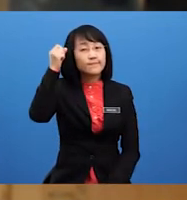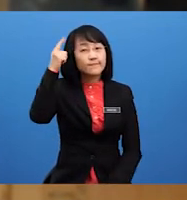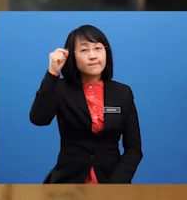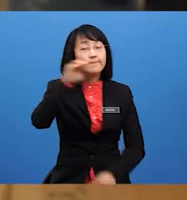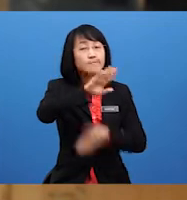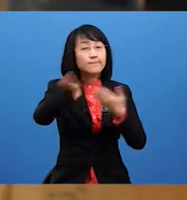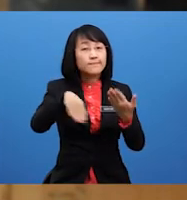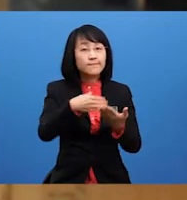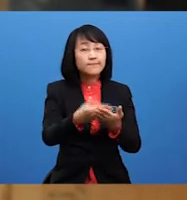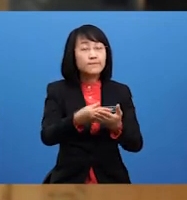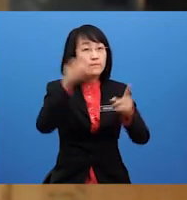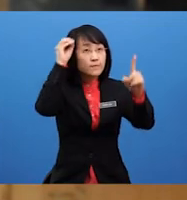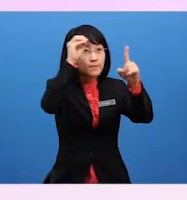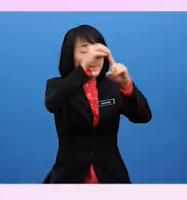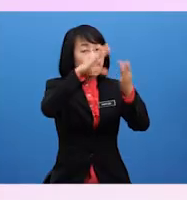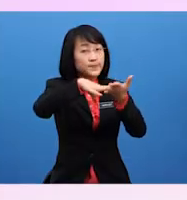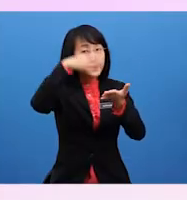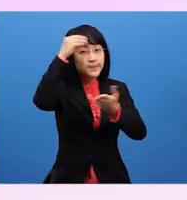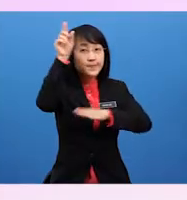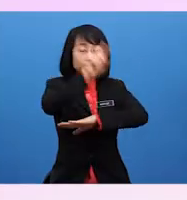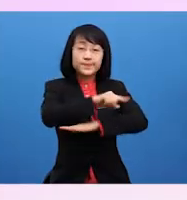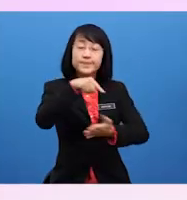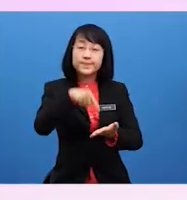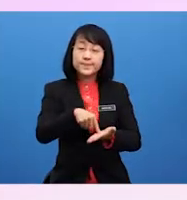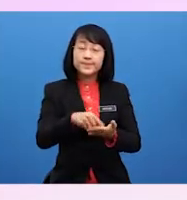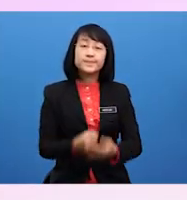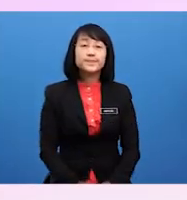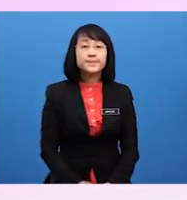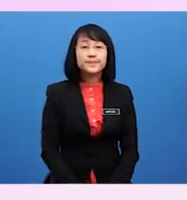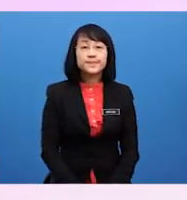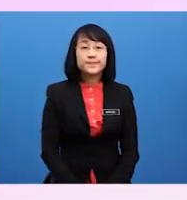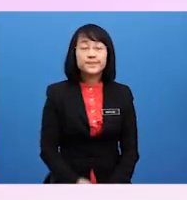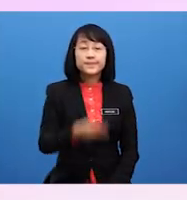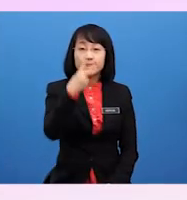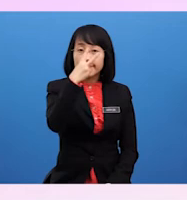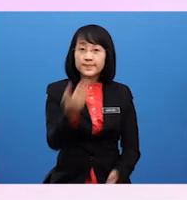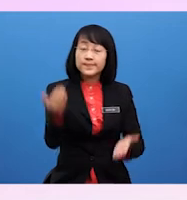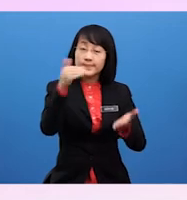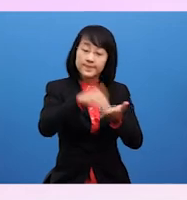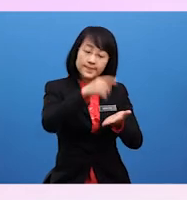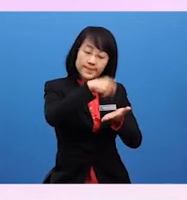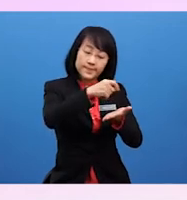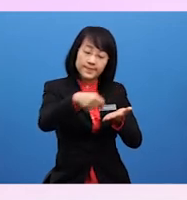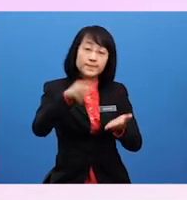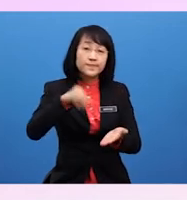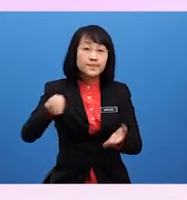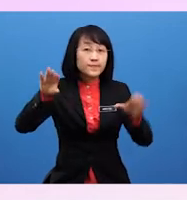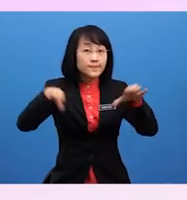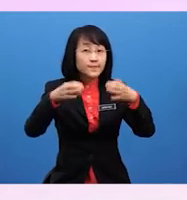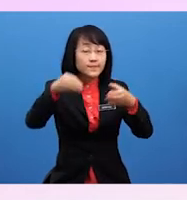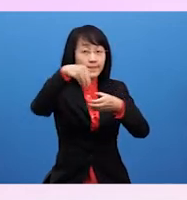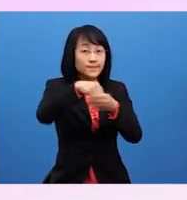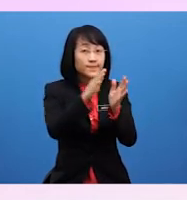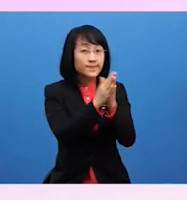objektif pembelajaran pada hari ini. Semak semula catatan yang murid-murid sudah buat dalam buku